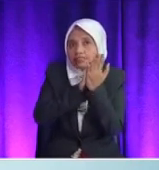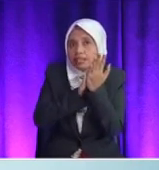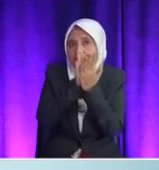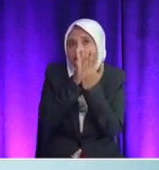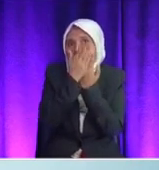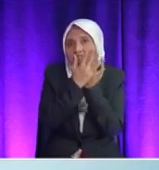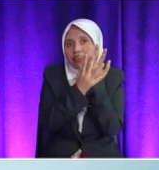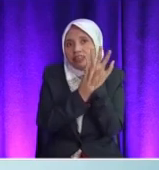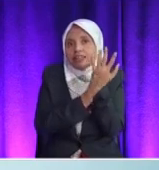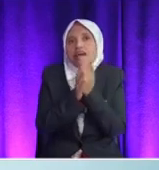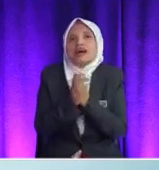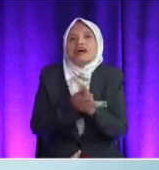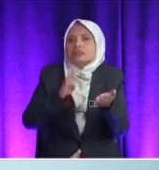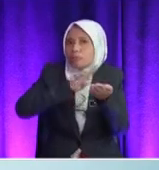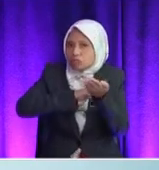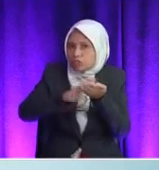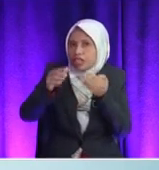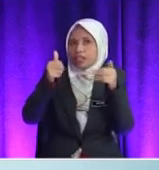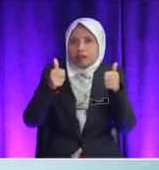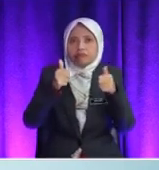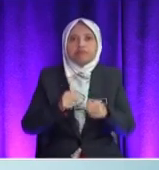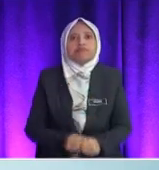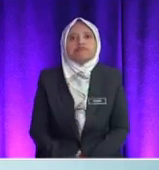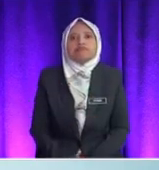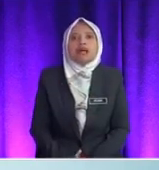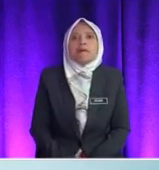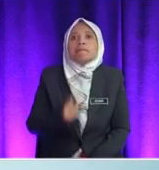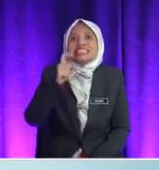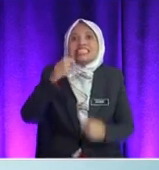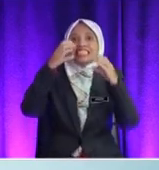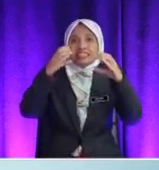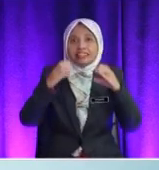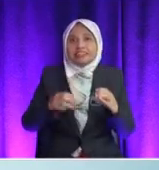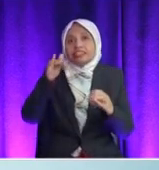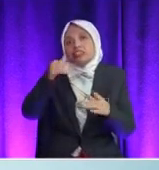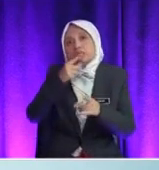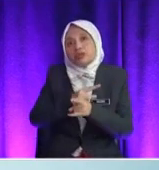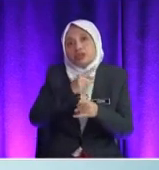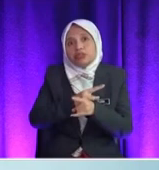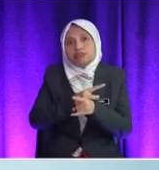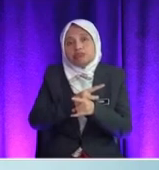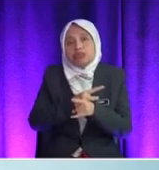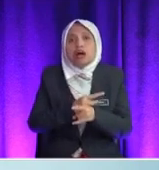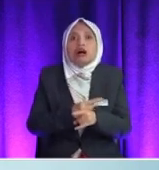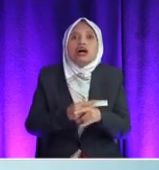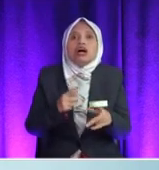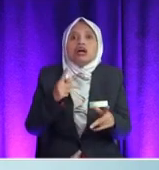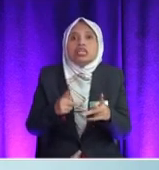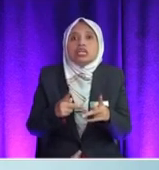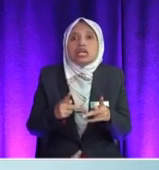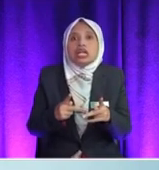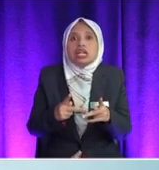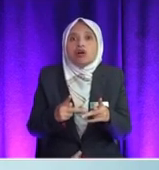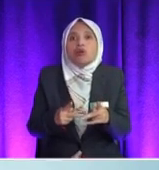jadi review chiyo whc ini masih betul bisa depan ini kalau visi pandai boleh buka